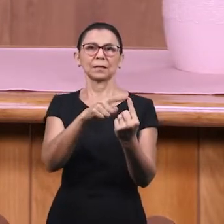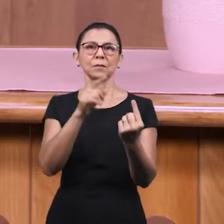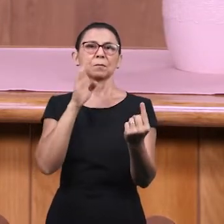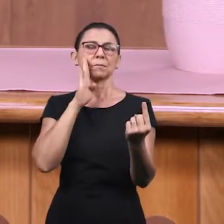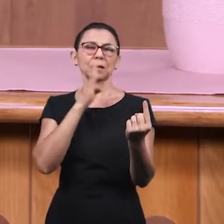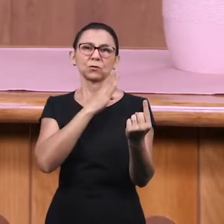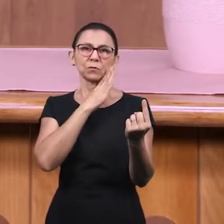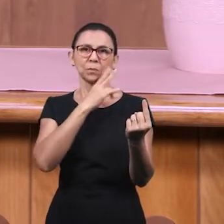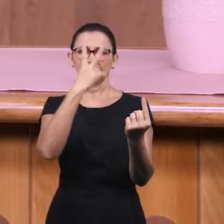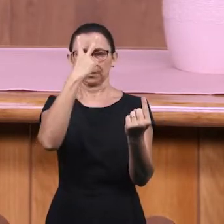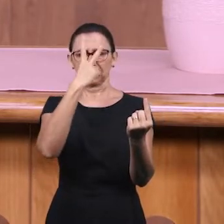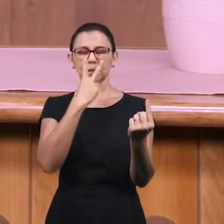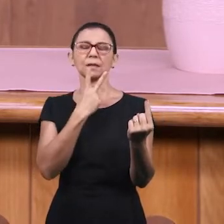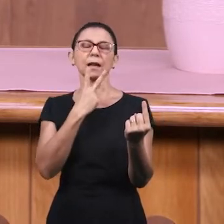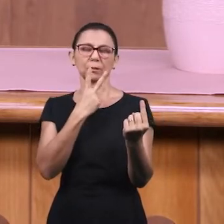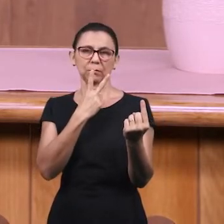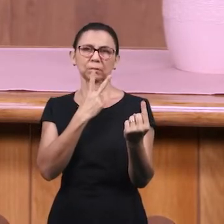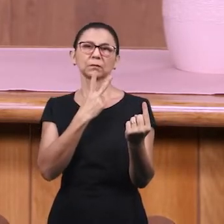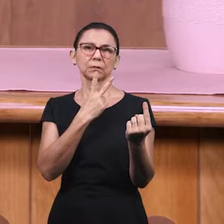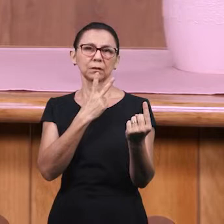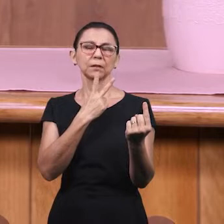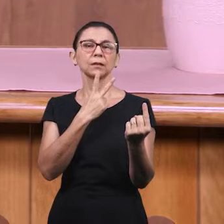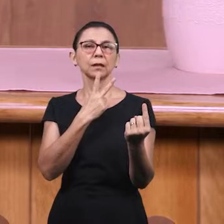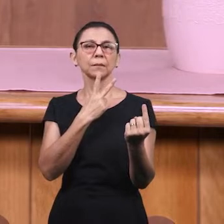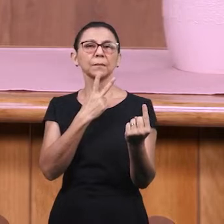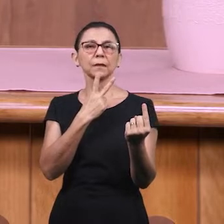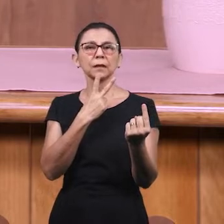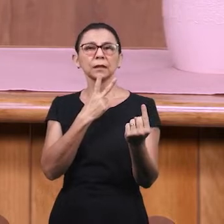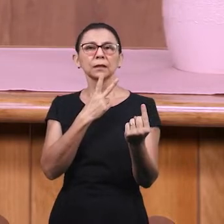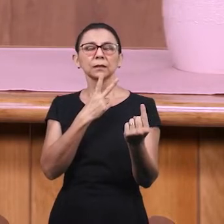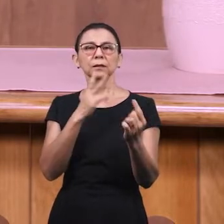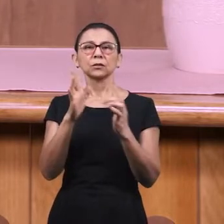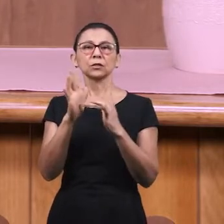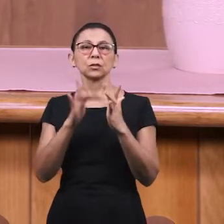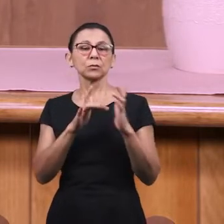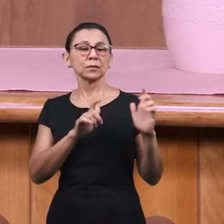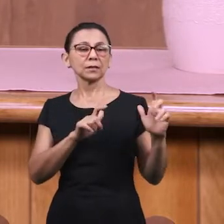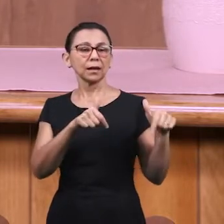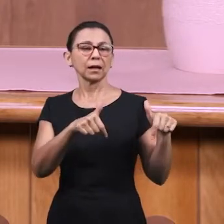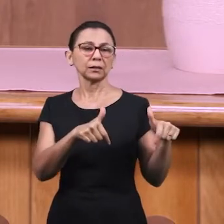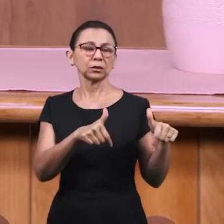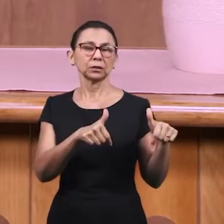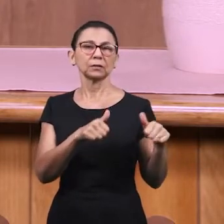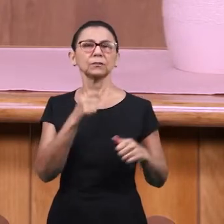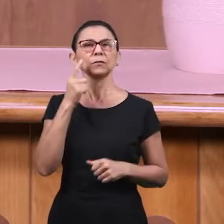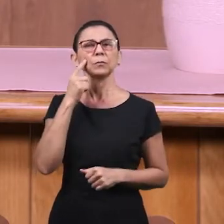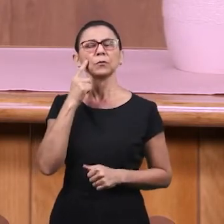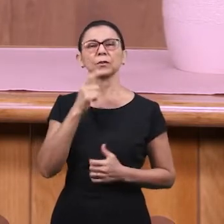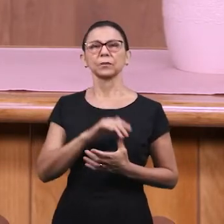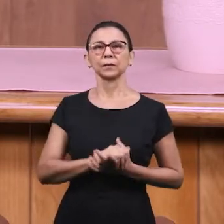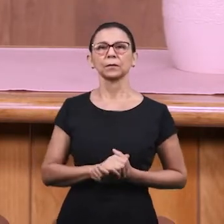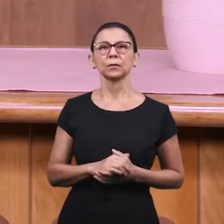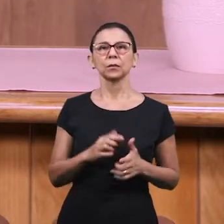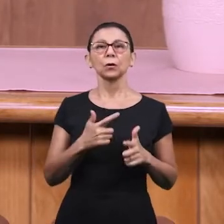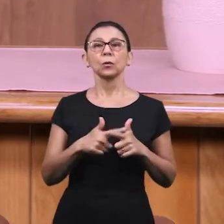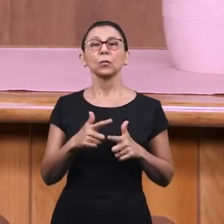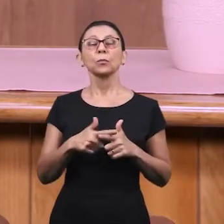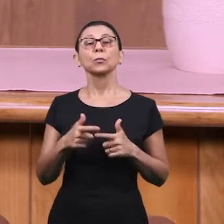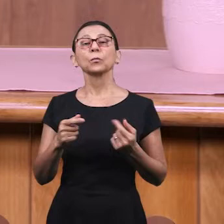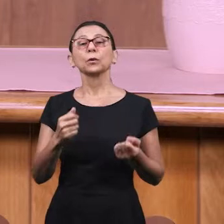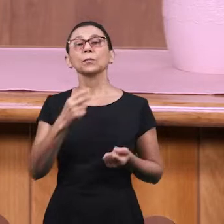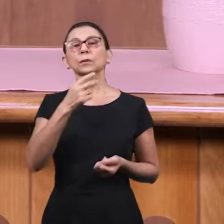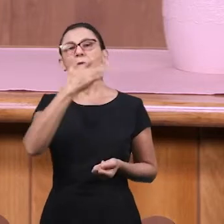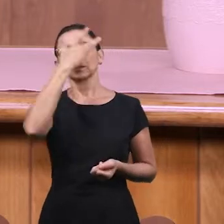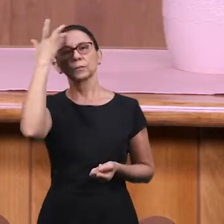Иисус действует в жизни Вартимея там, когда он говорит, посмотрите, ситуация слепого человека. В чем